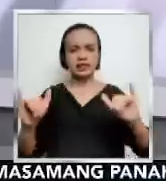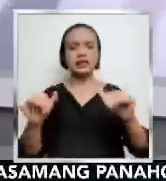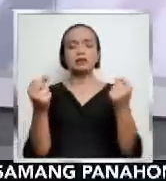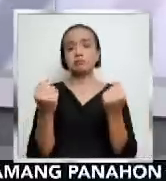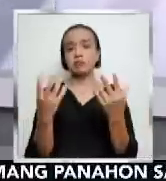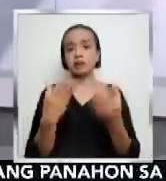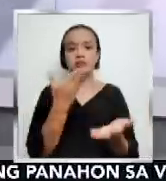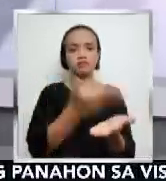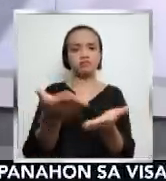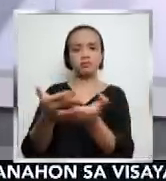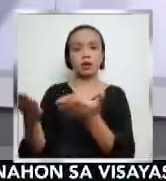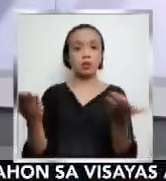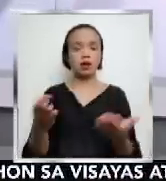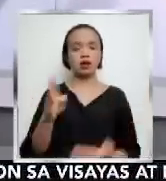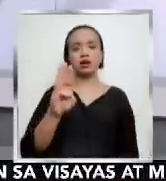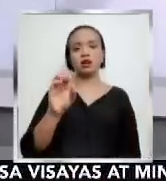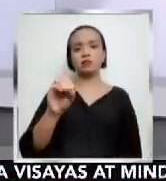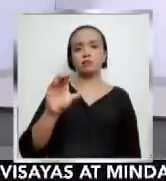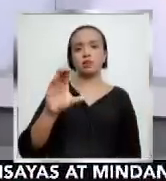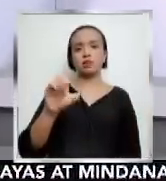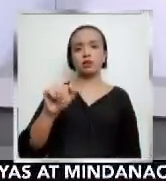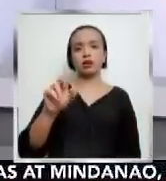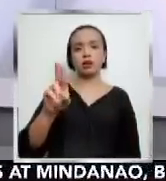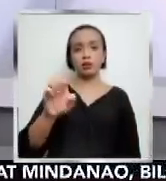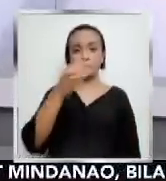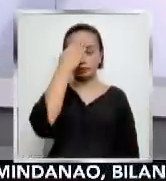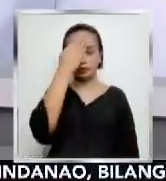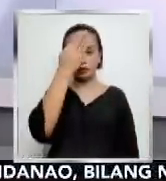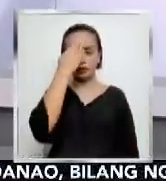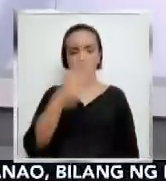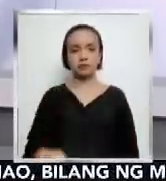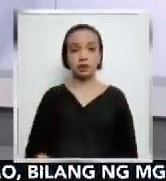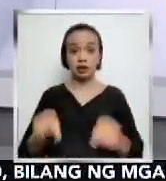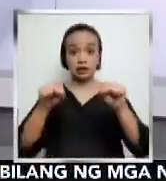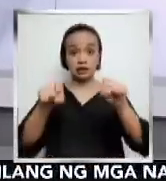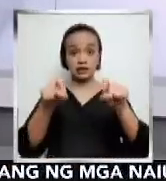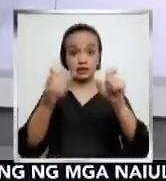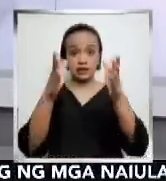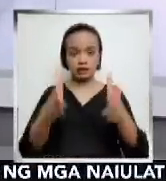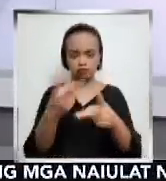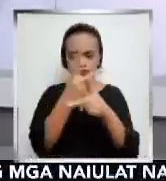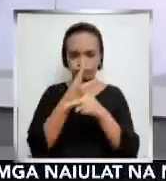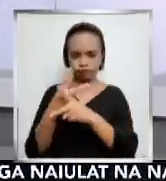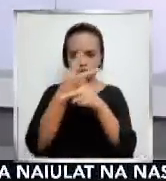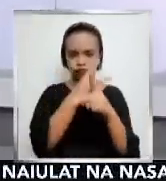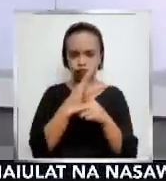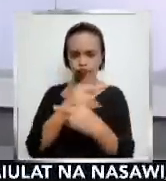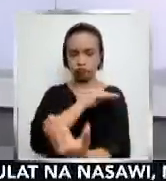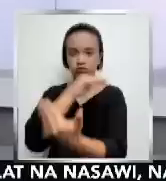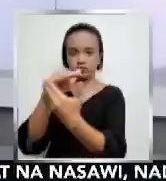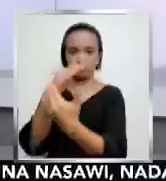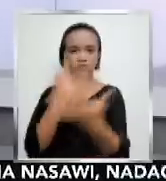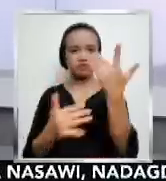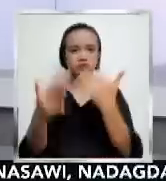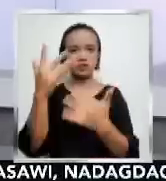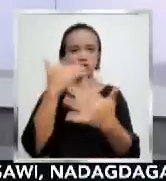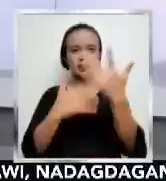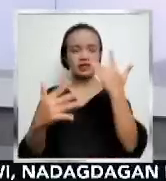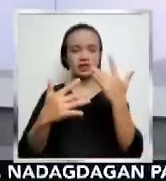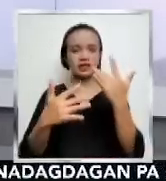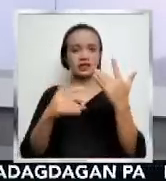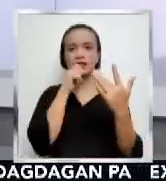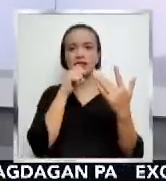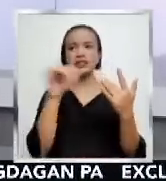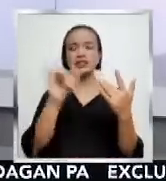Bulacan. Kanya-kanyang pag-iingat naman ang mga nagtitinda para iwas sunog tulad ng naganap doon bago ang salubong